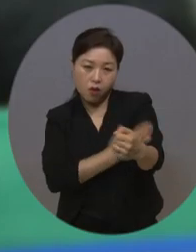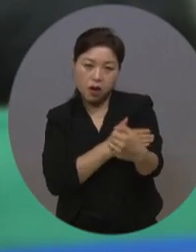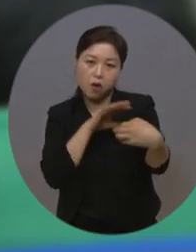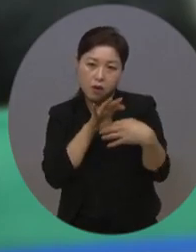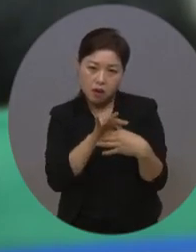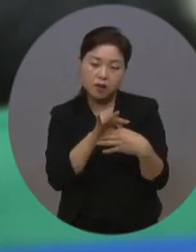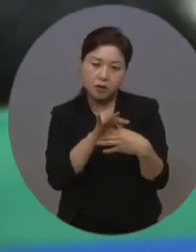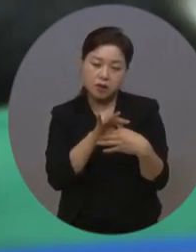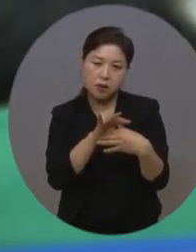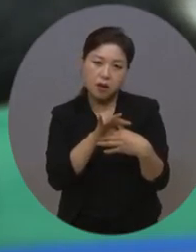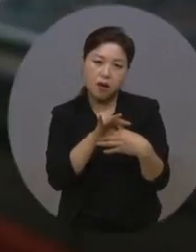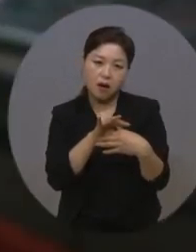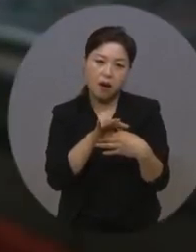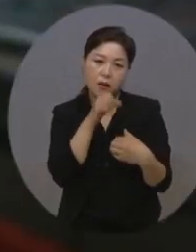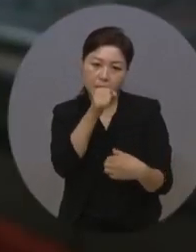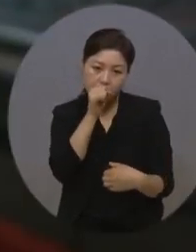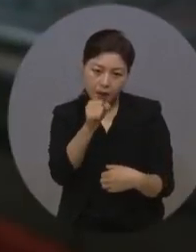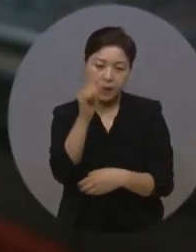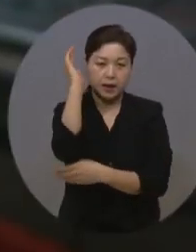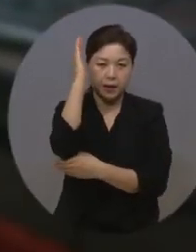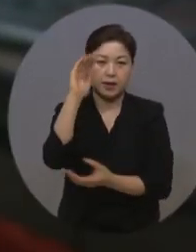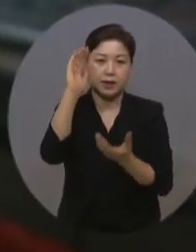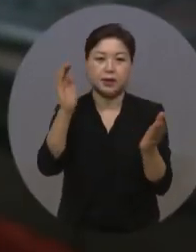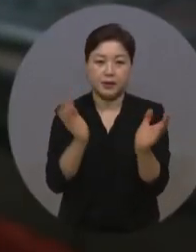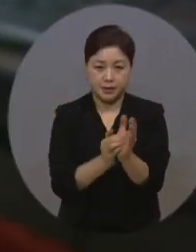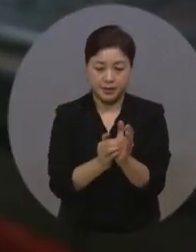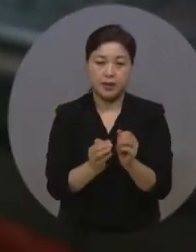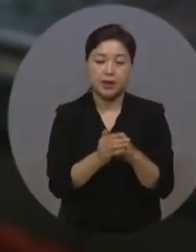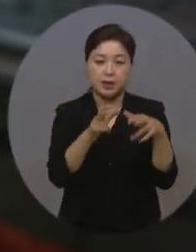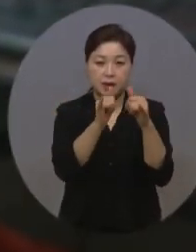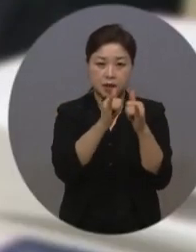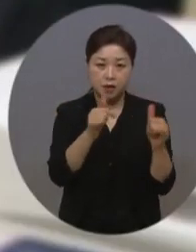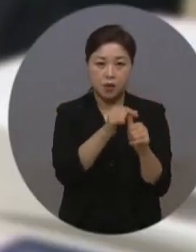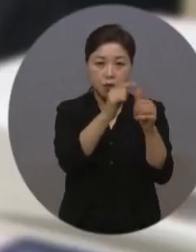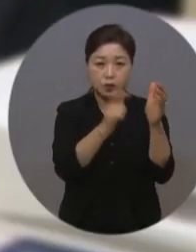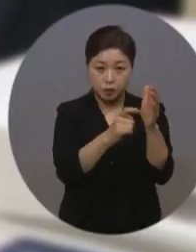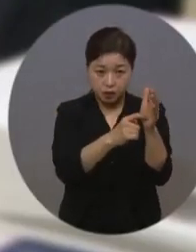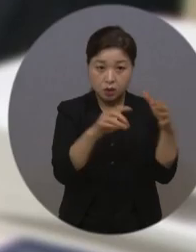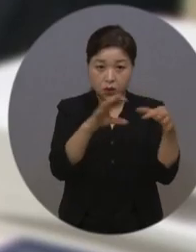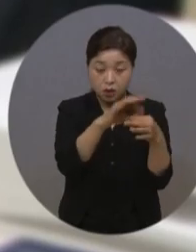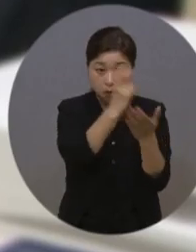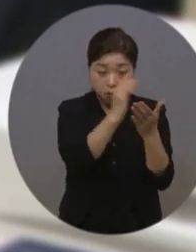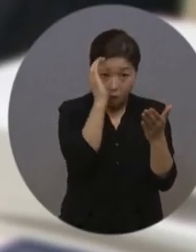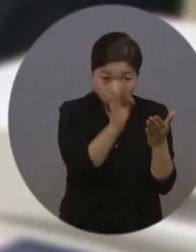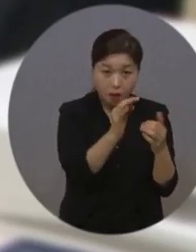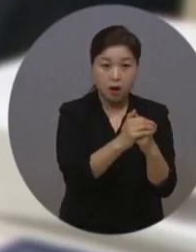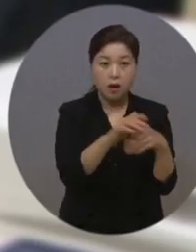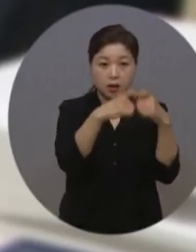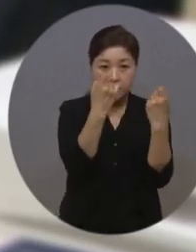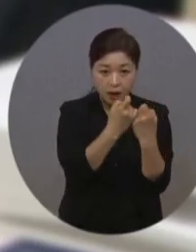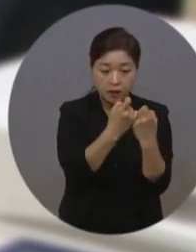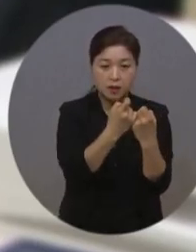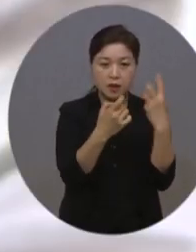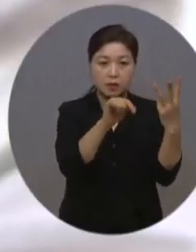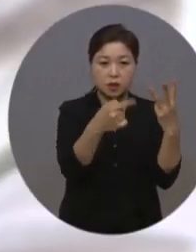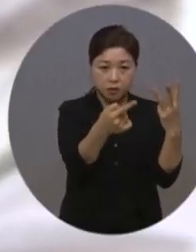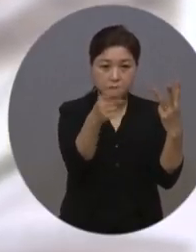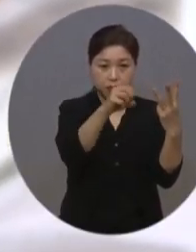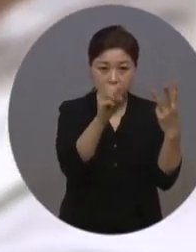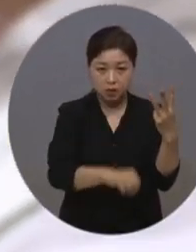장애인고용촉진 및 직업재활법 에서는 민간 부분의 장애인 의무고용 누른 3.1% 정부와 공공기관은